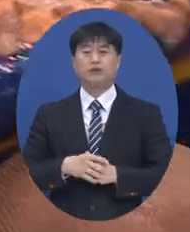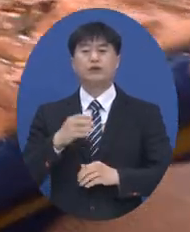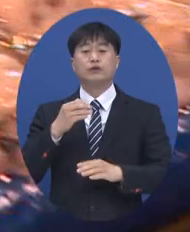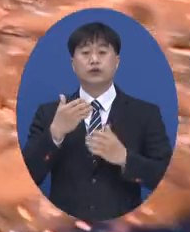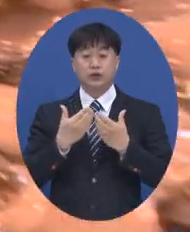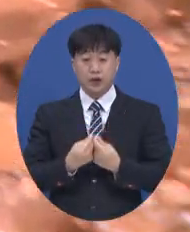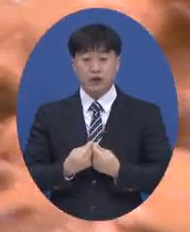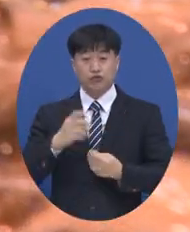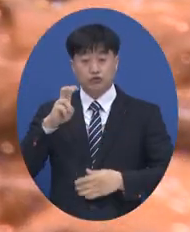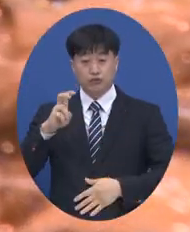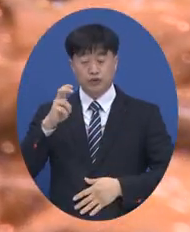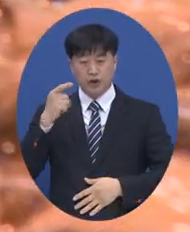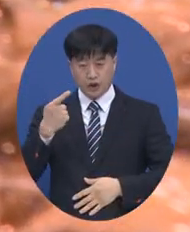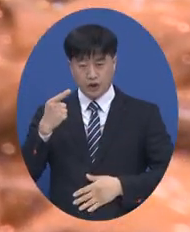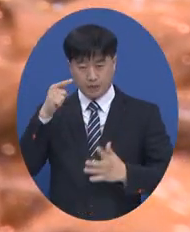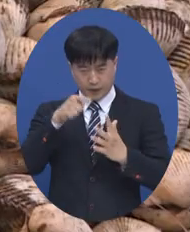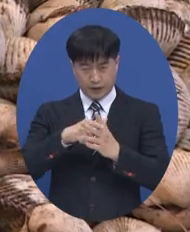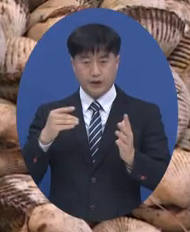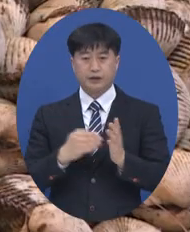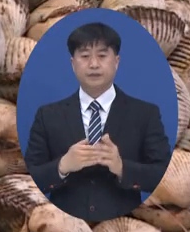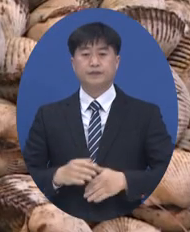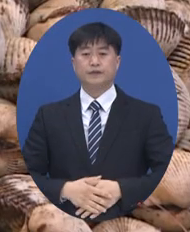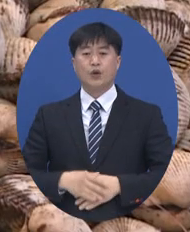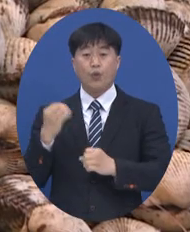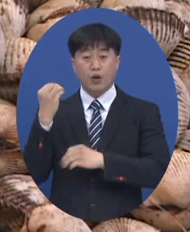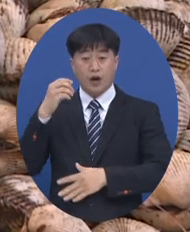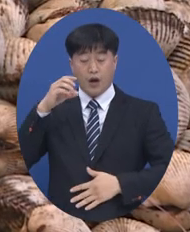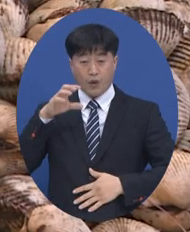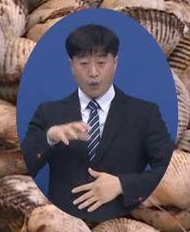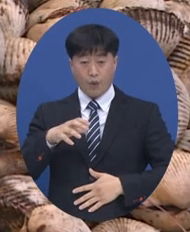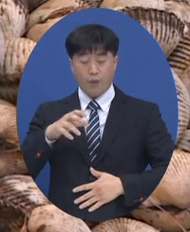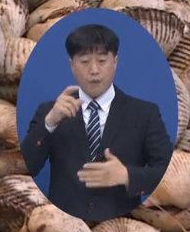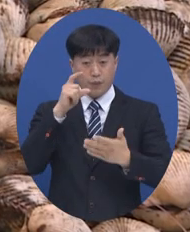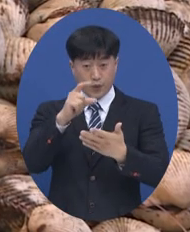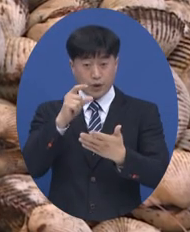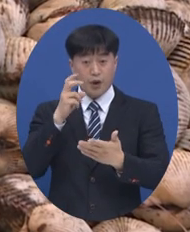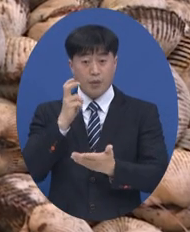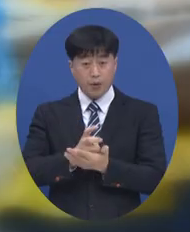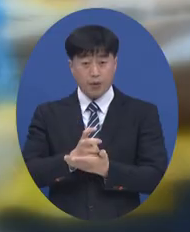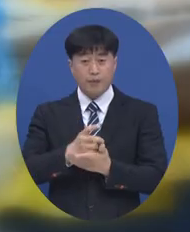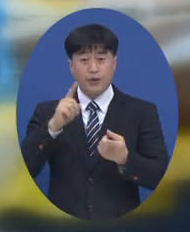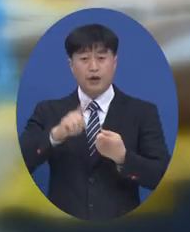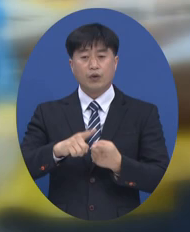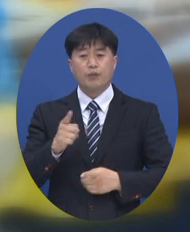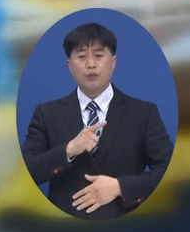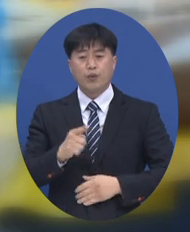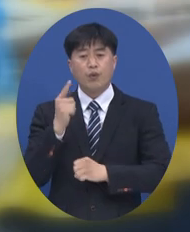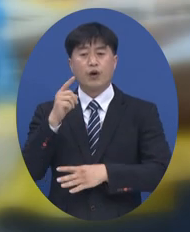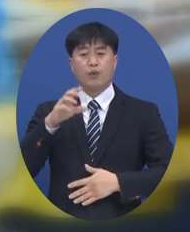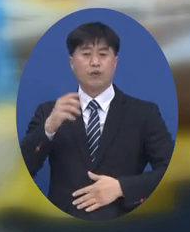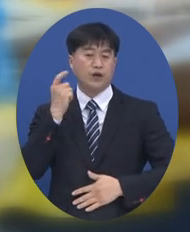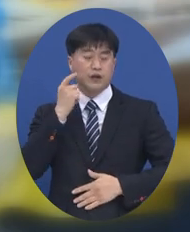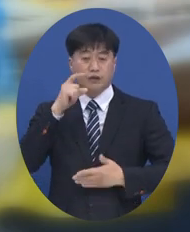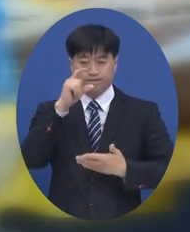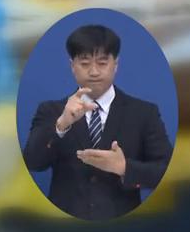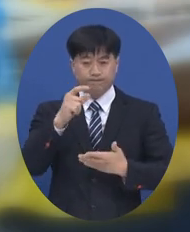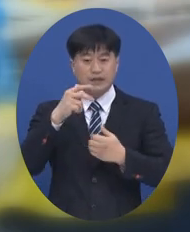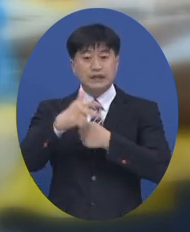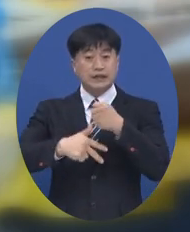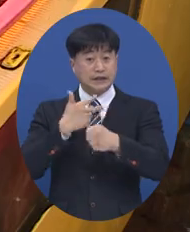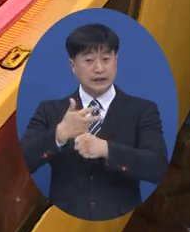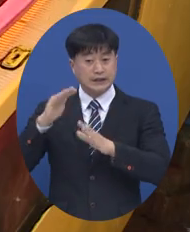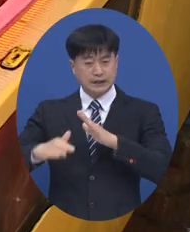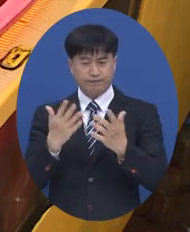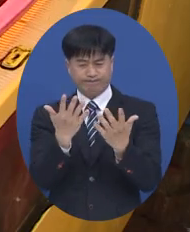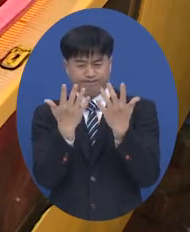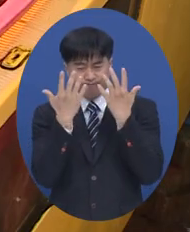경우가 21건에 달했다는 설명입니다. 원산지 표시법에 따르면 원산지를 거짓 표시할 경우 7년 이하의